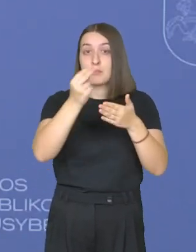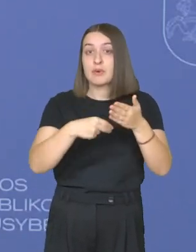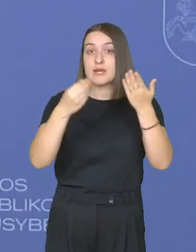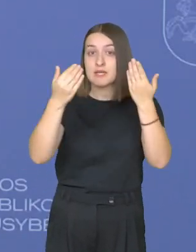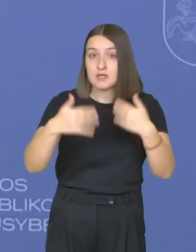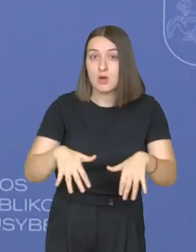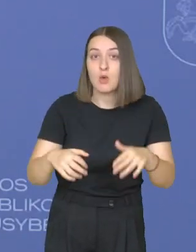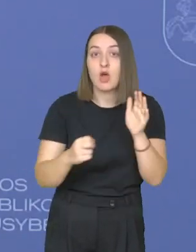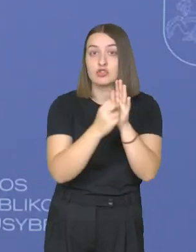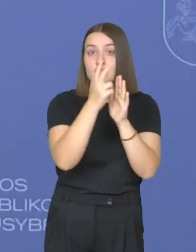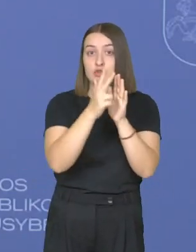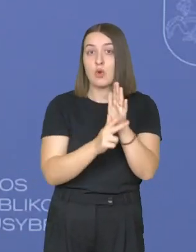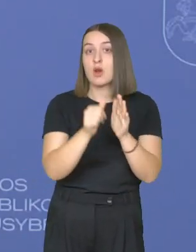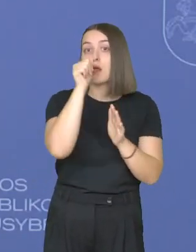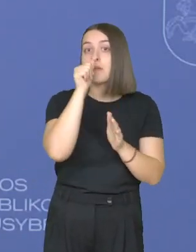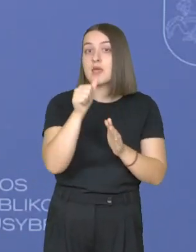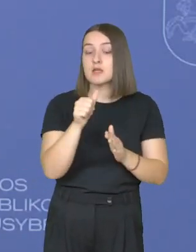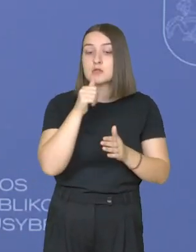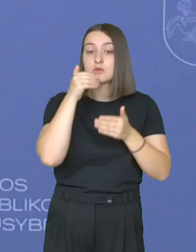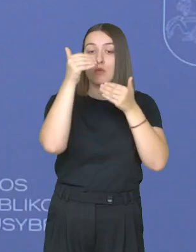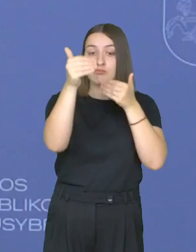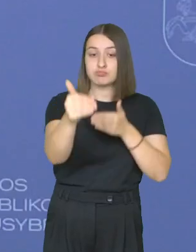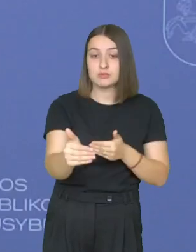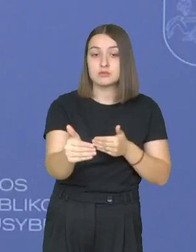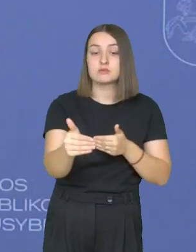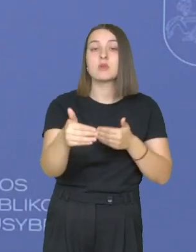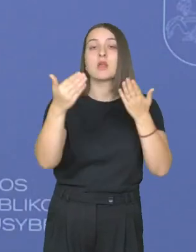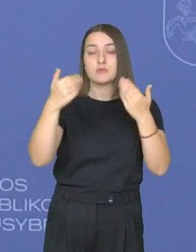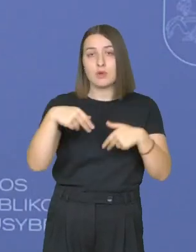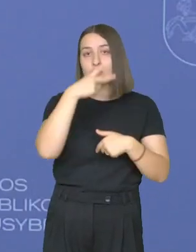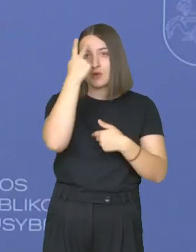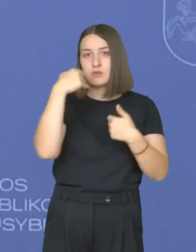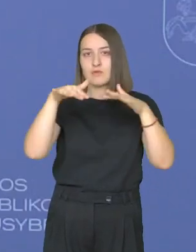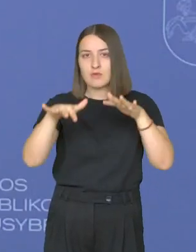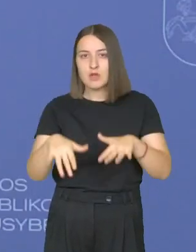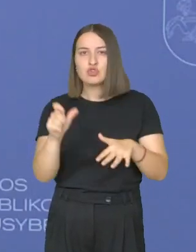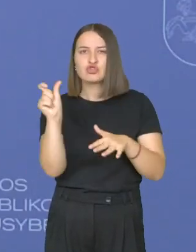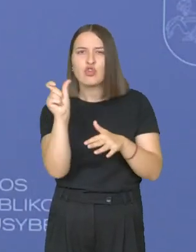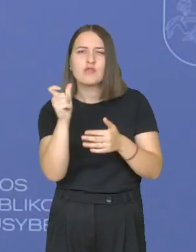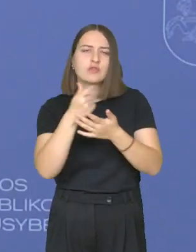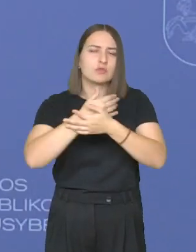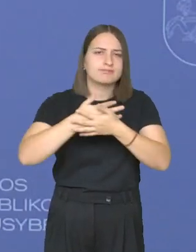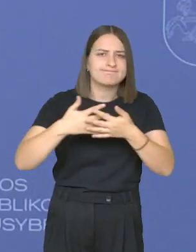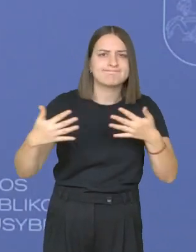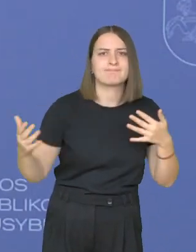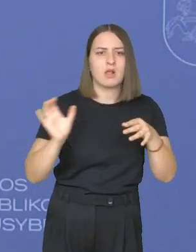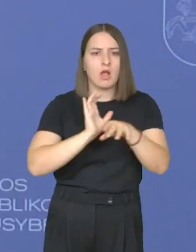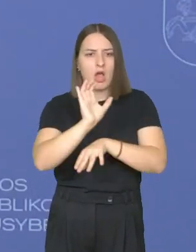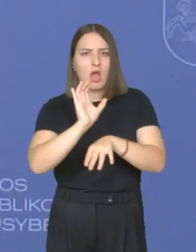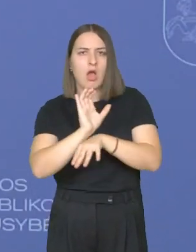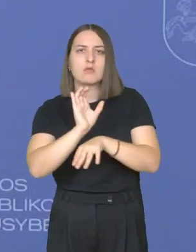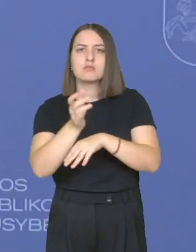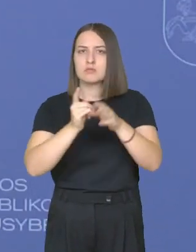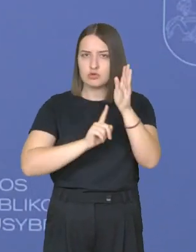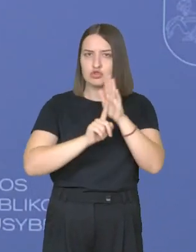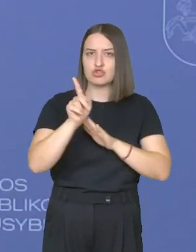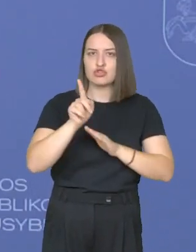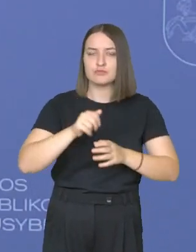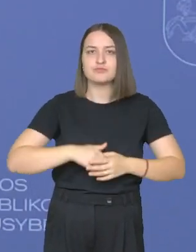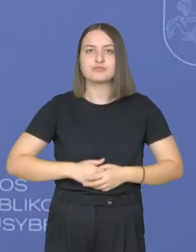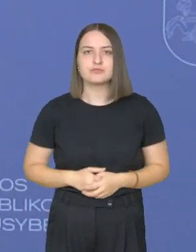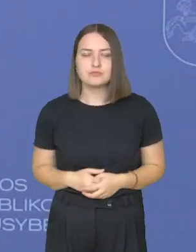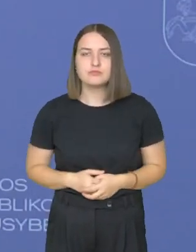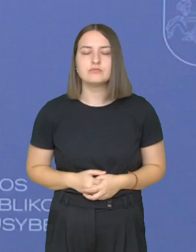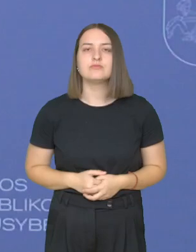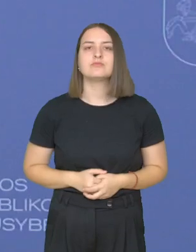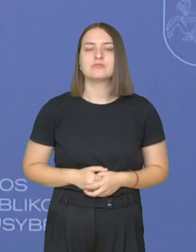pasirašymu pradėti amonicijos gamybą lietuvoje kodėl tai svarbu jau premjer minėjo tai yra aišku